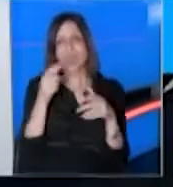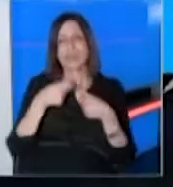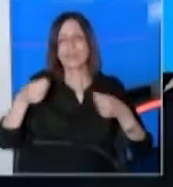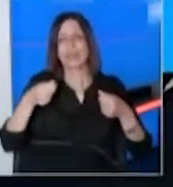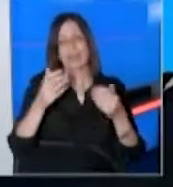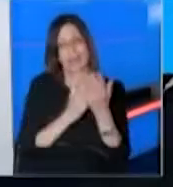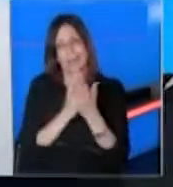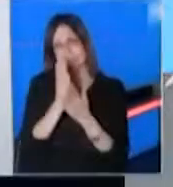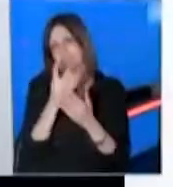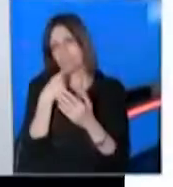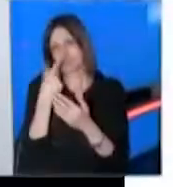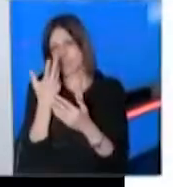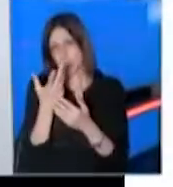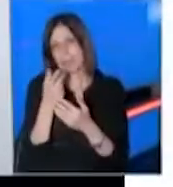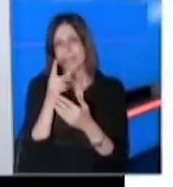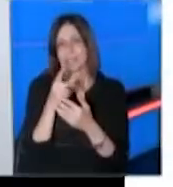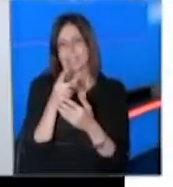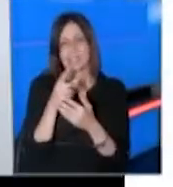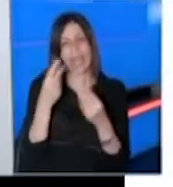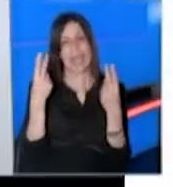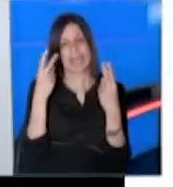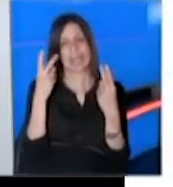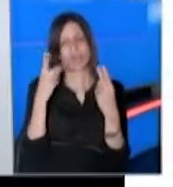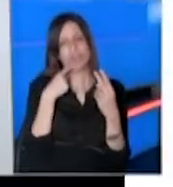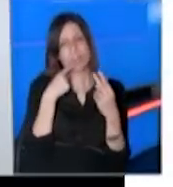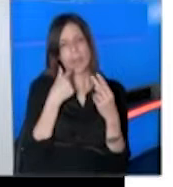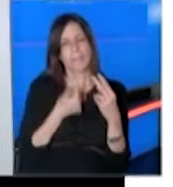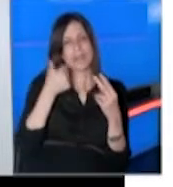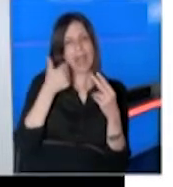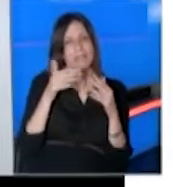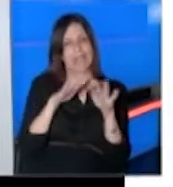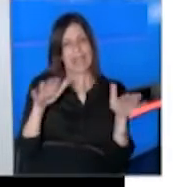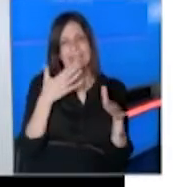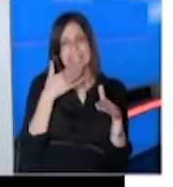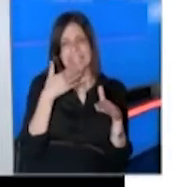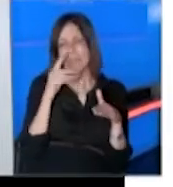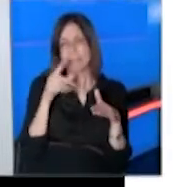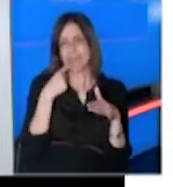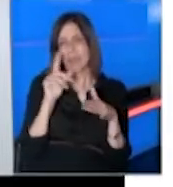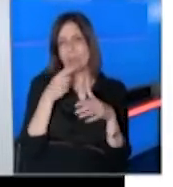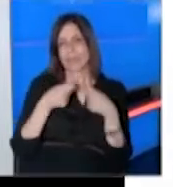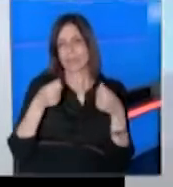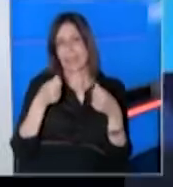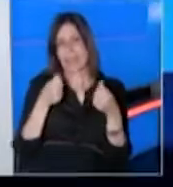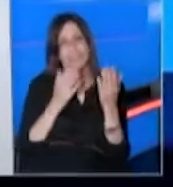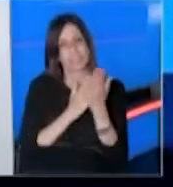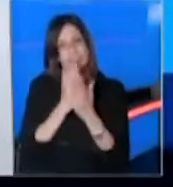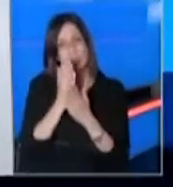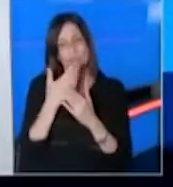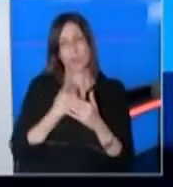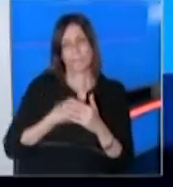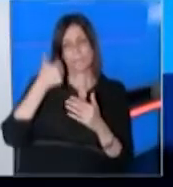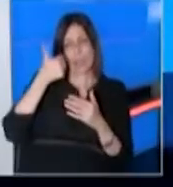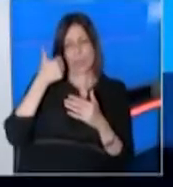לצמיתות. מה זה הארץ? זה העיקרון שהנחת מינהל מקרקעי ישראל שנים, זה העיקרון המוביל. מה זה לא להימחר לצמיתות? בעלות